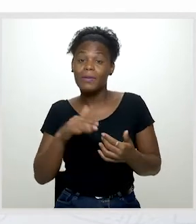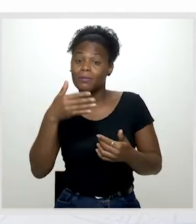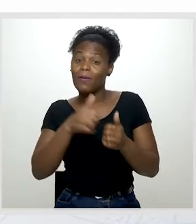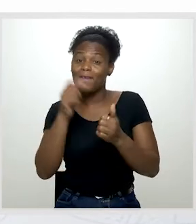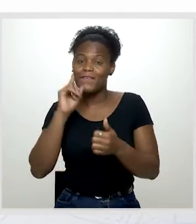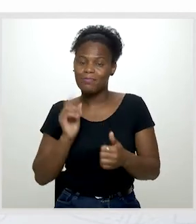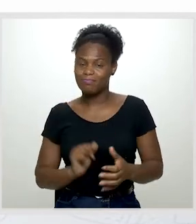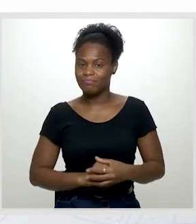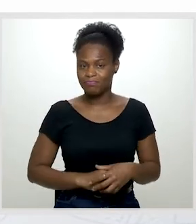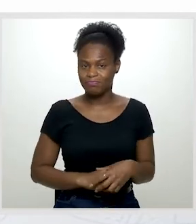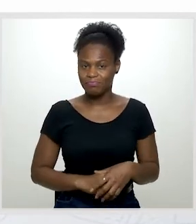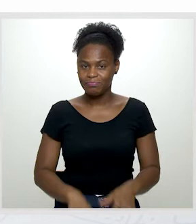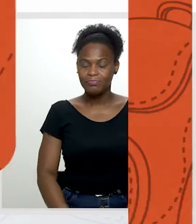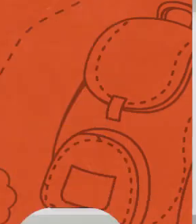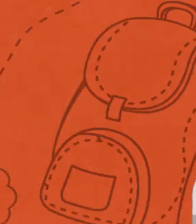avec les filles.